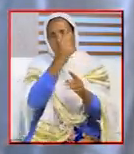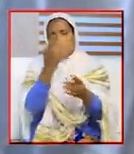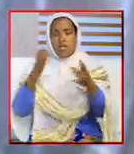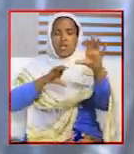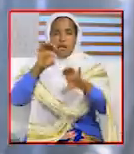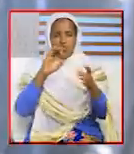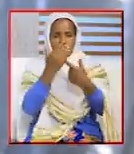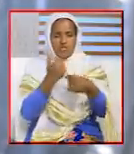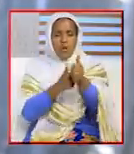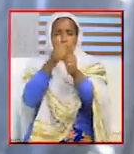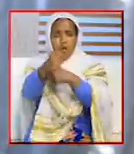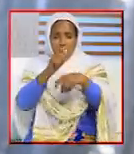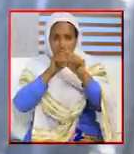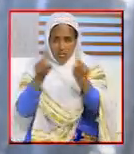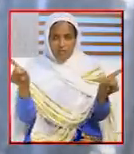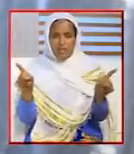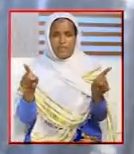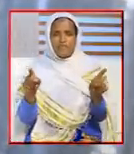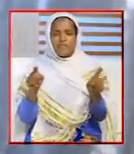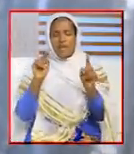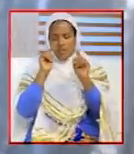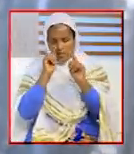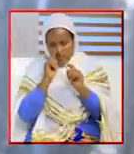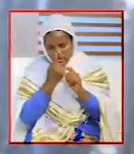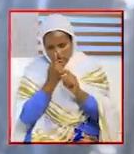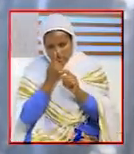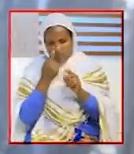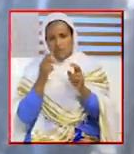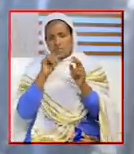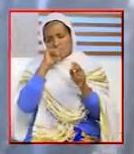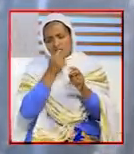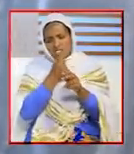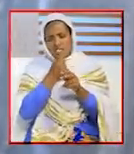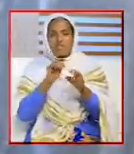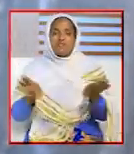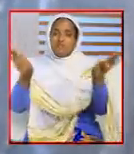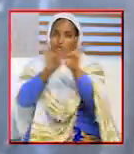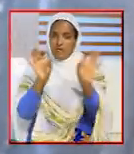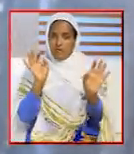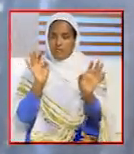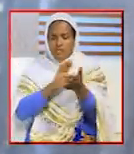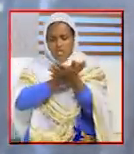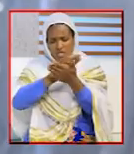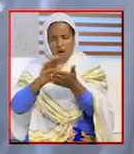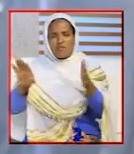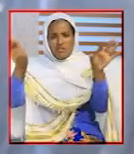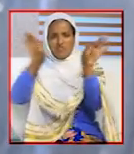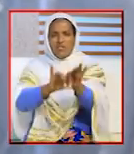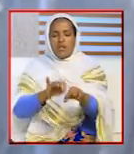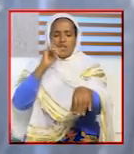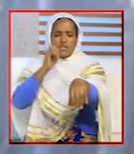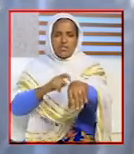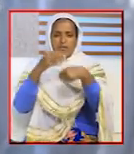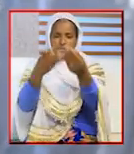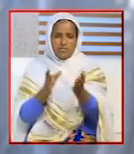እናደርግ ይሆናል። ከዛ ባለፈ ግን አሰልችና እልህ አስጨራሽ ትግስት ይፈልጋል። ጥራት ይፈልጋል።